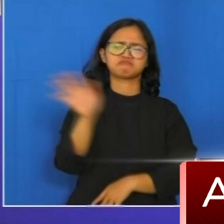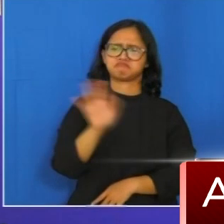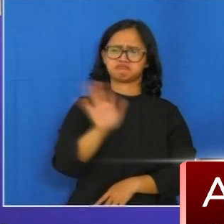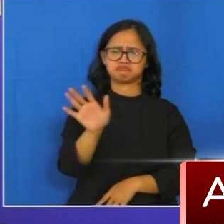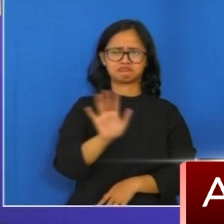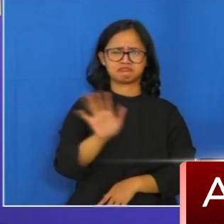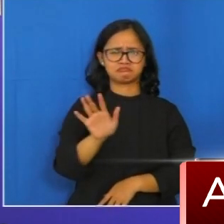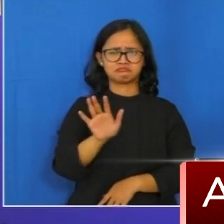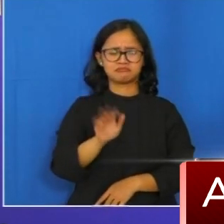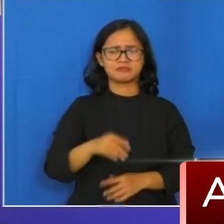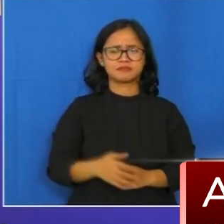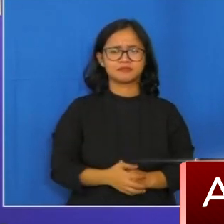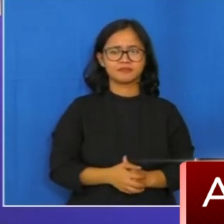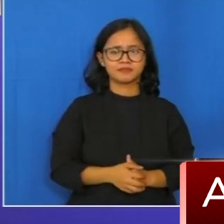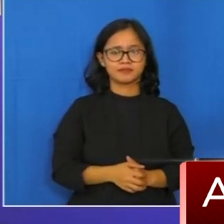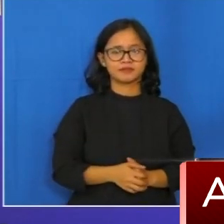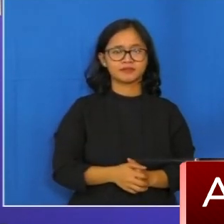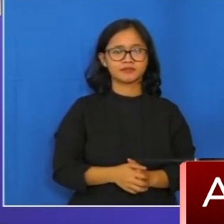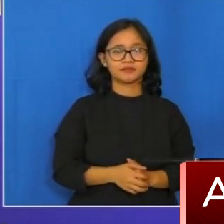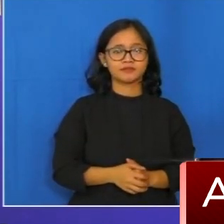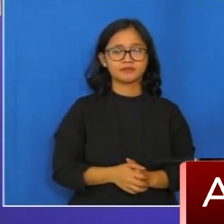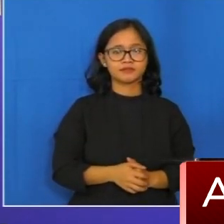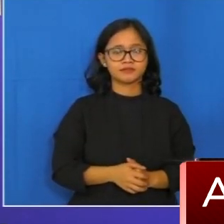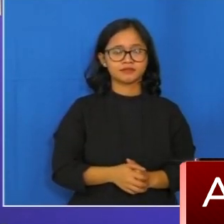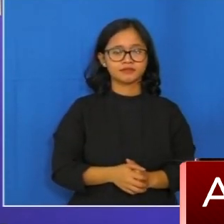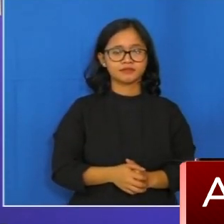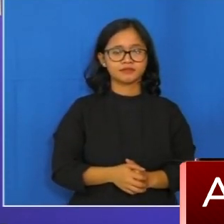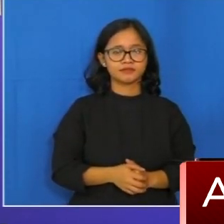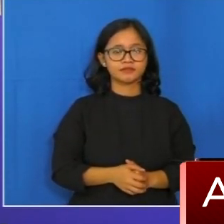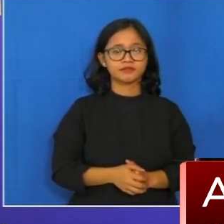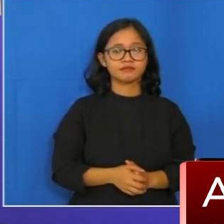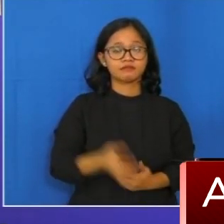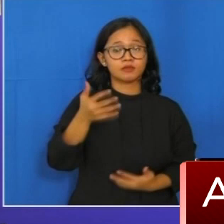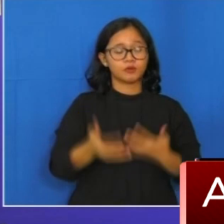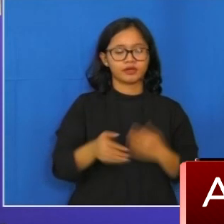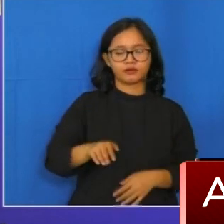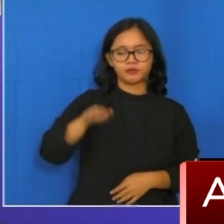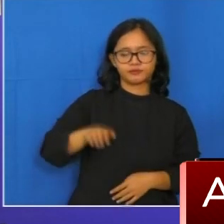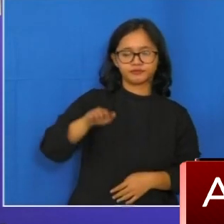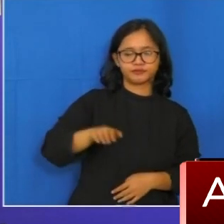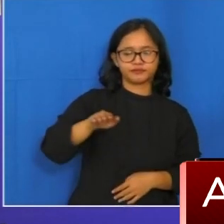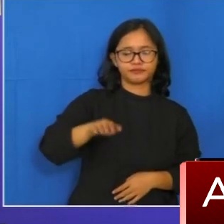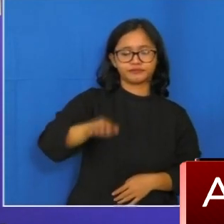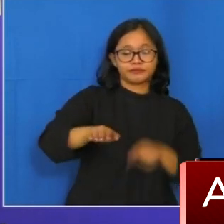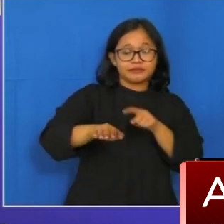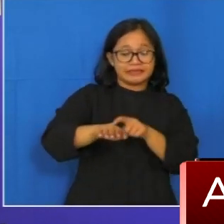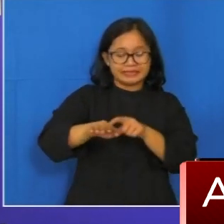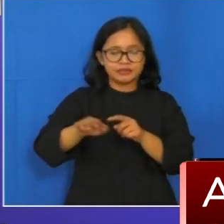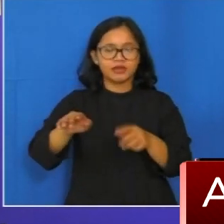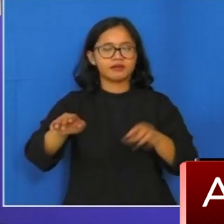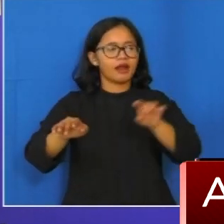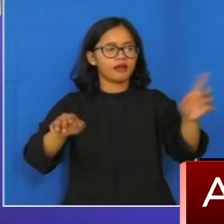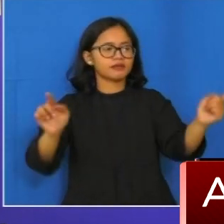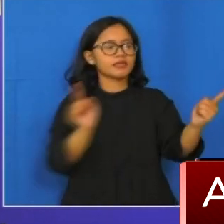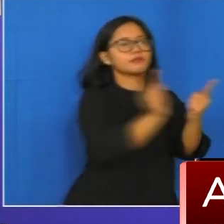tidak aman Hai akan sangat mungkin kita bertemu dan terpaksa kontak